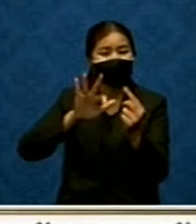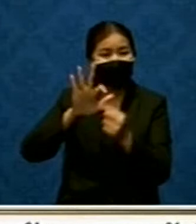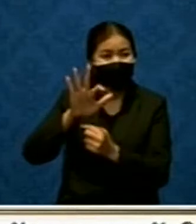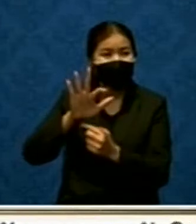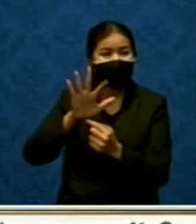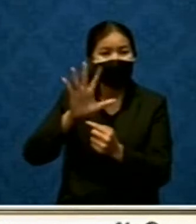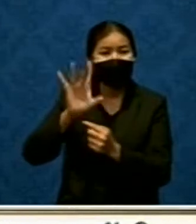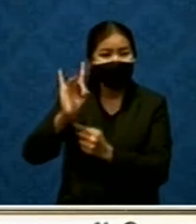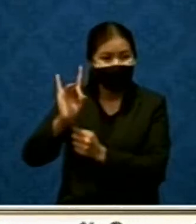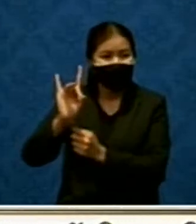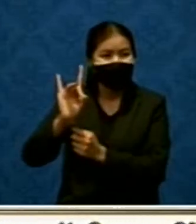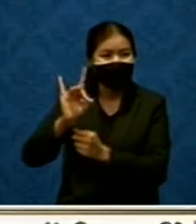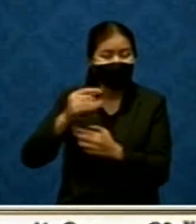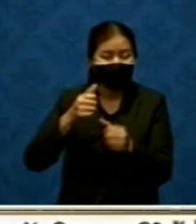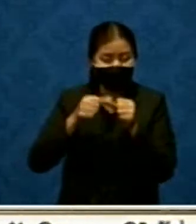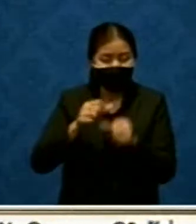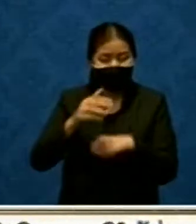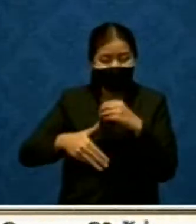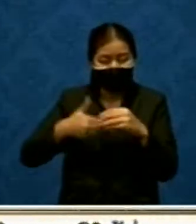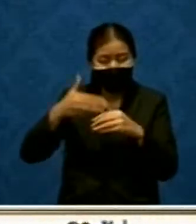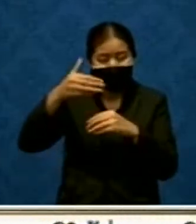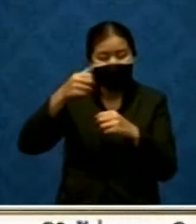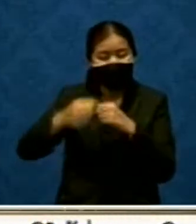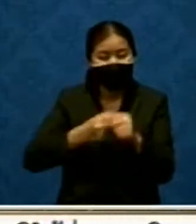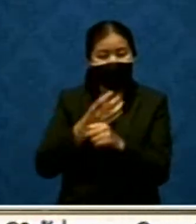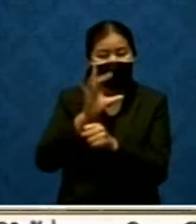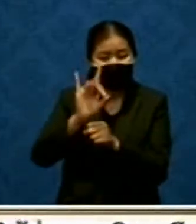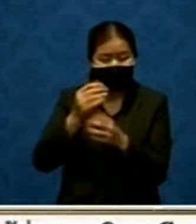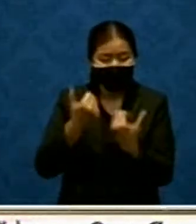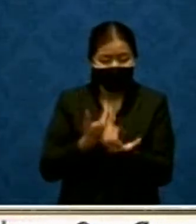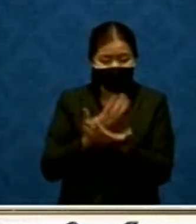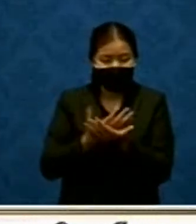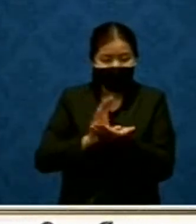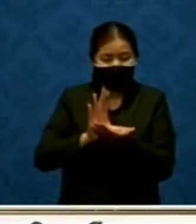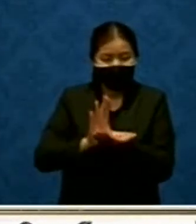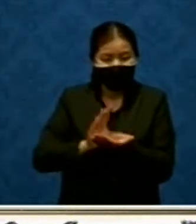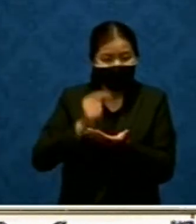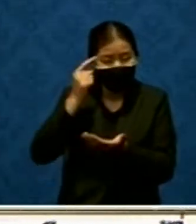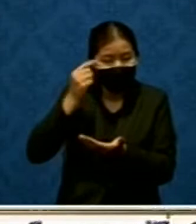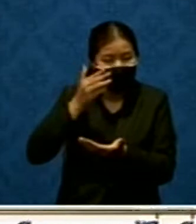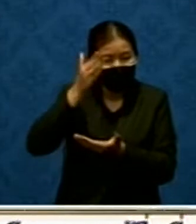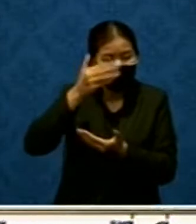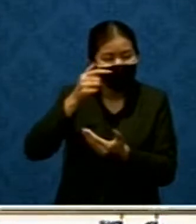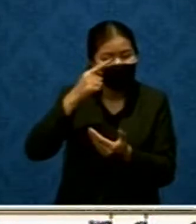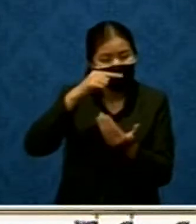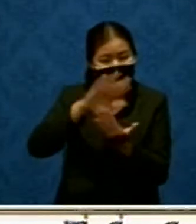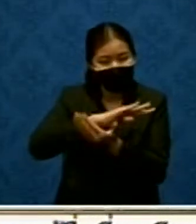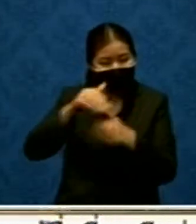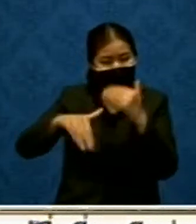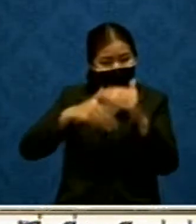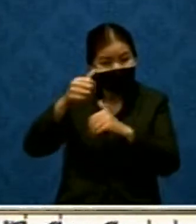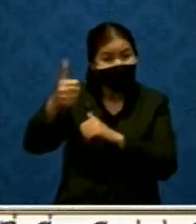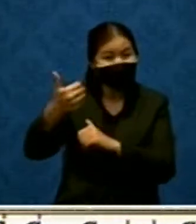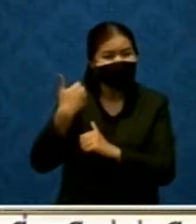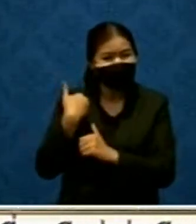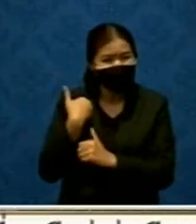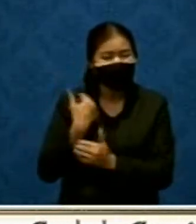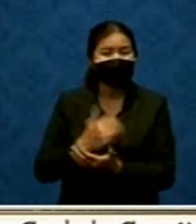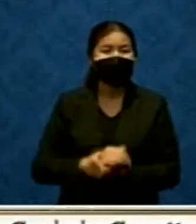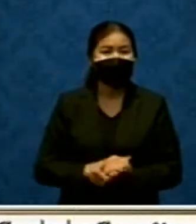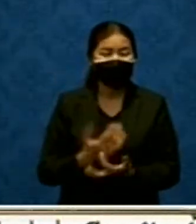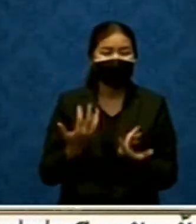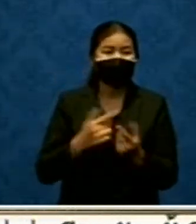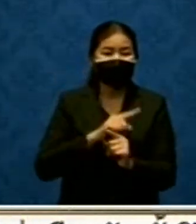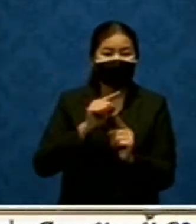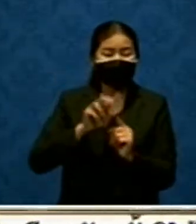ธการ alsoอหาอะไรไม่ได้เลยจากงประมาณปีนี้ว่าปีหนาประเทศไยจะเจริญไหมเดี๋ยววราที่ 2 ผมรง